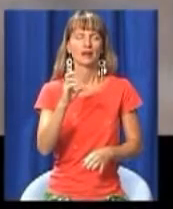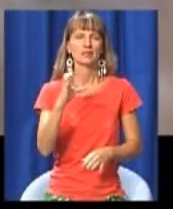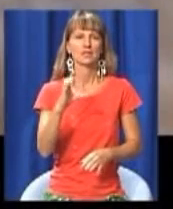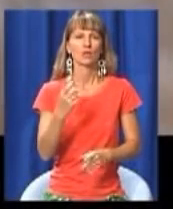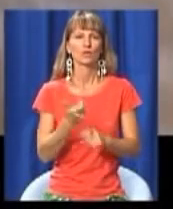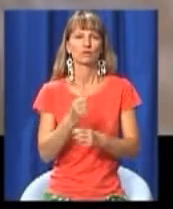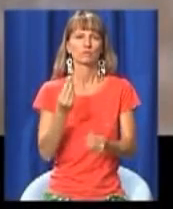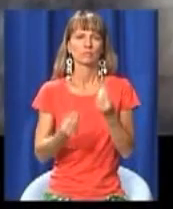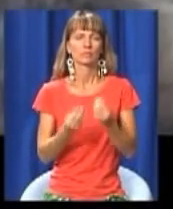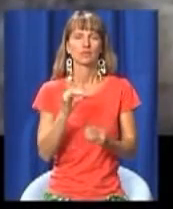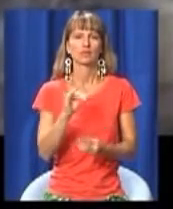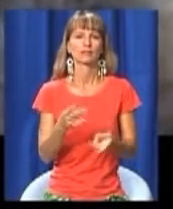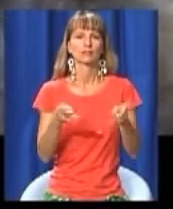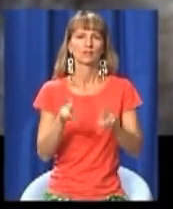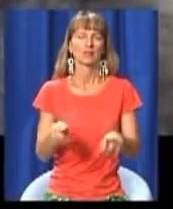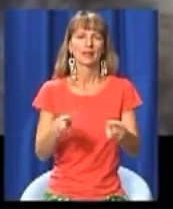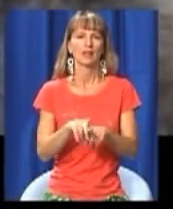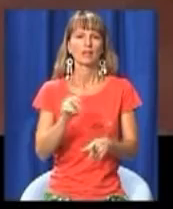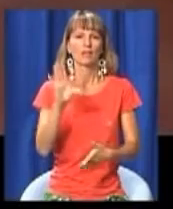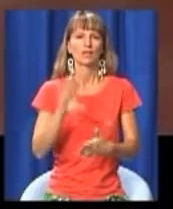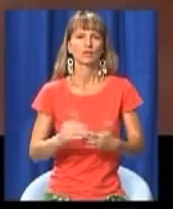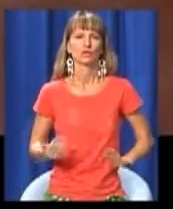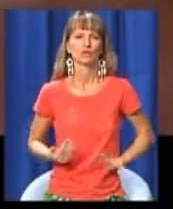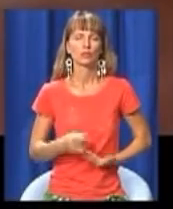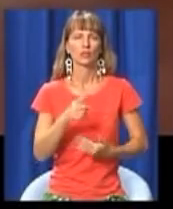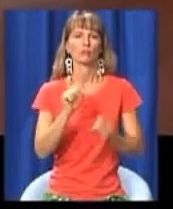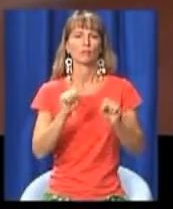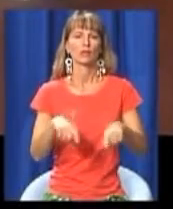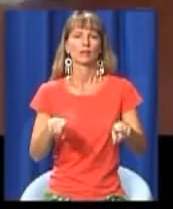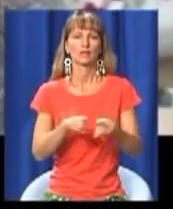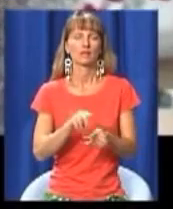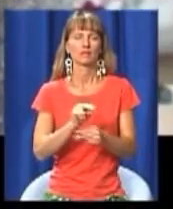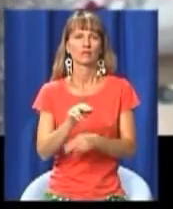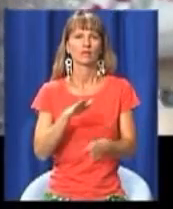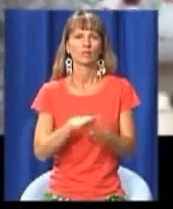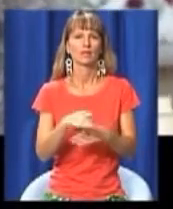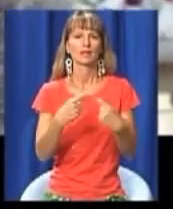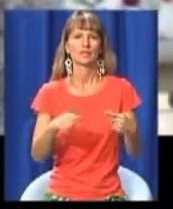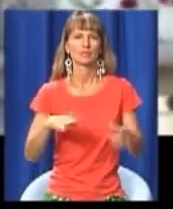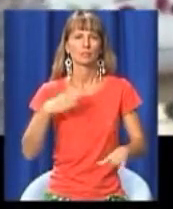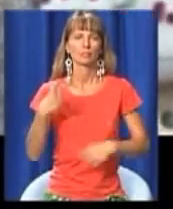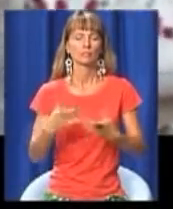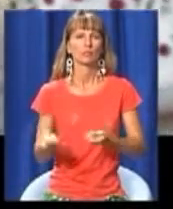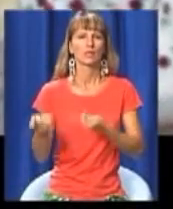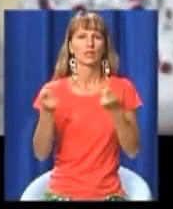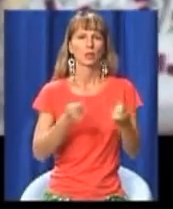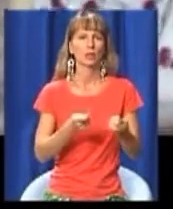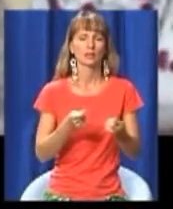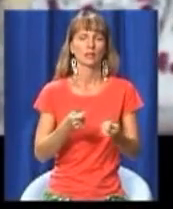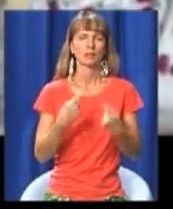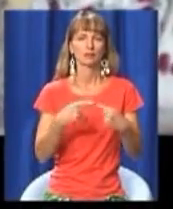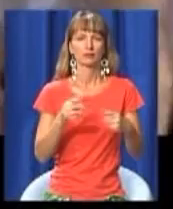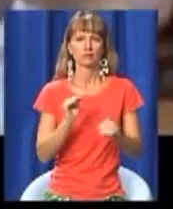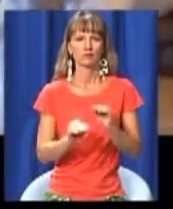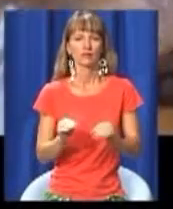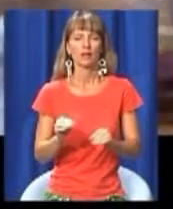і залишаються такими на все життя. Їх можна також навчити виконувати різні трюки, приносити предмети.